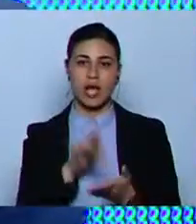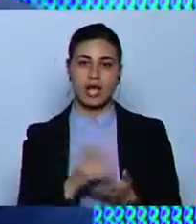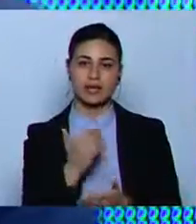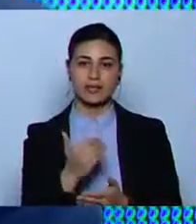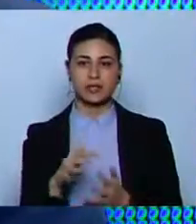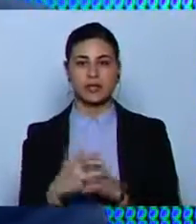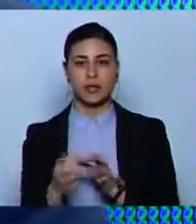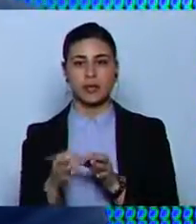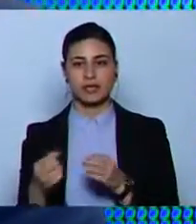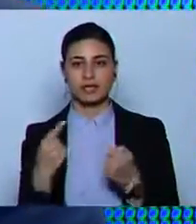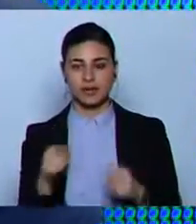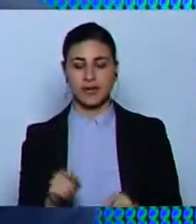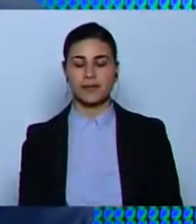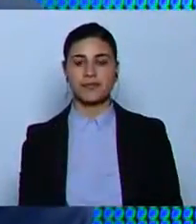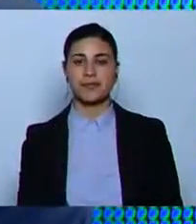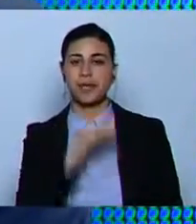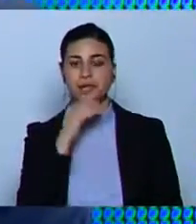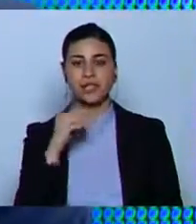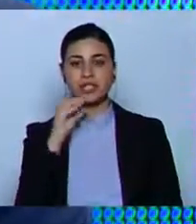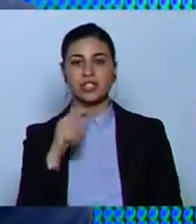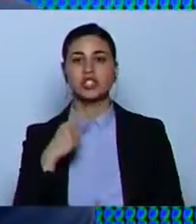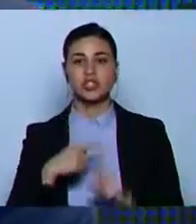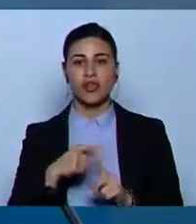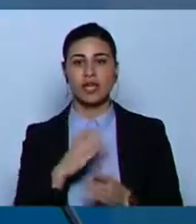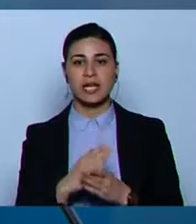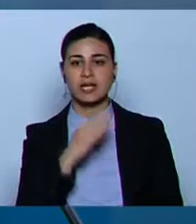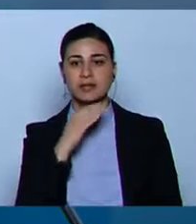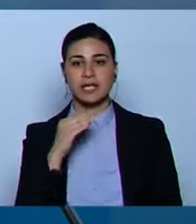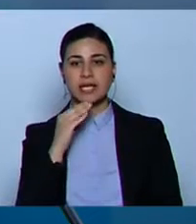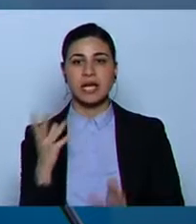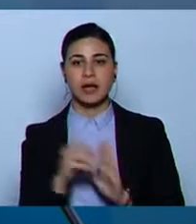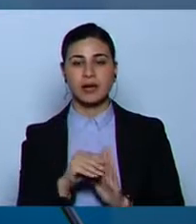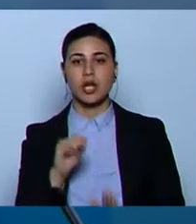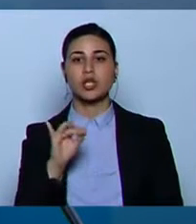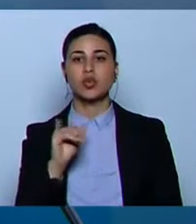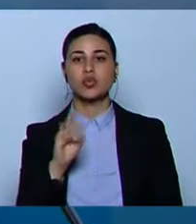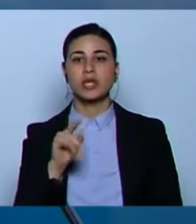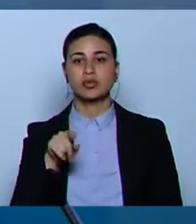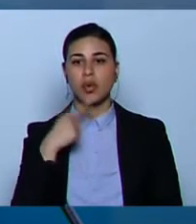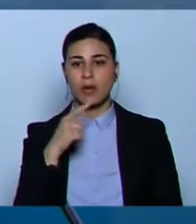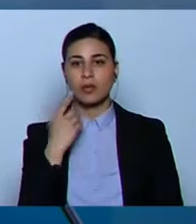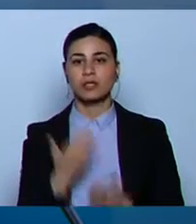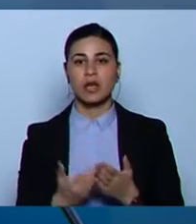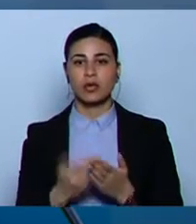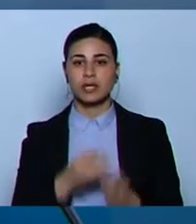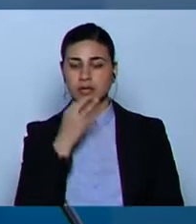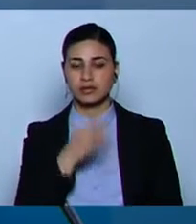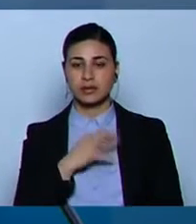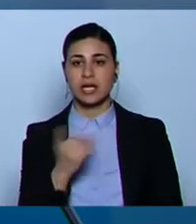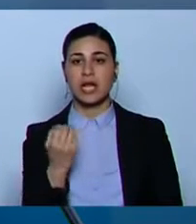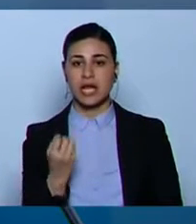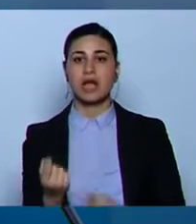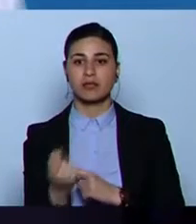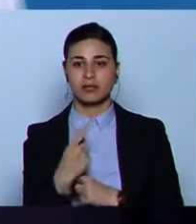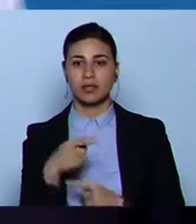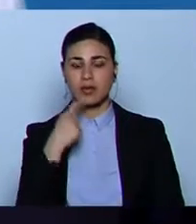თემის. ისე მოხდა, რომ ცხეთის ჯვარი მოხდა თემის შემადგენლობაში. ეხლა იუნესკო პირდაპირ გვავალდებულებს და რეკომენდაციას გვიწევდა და ეხლა